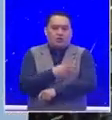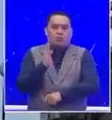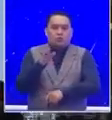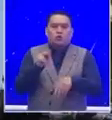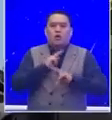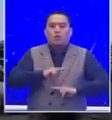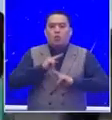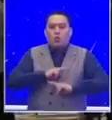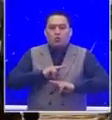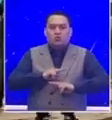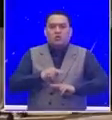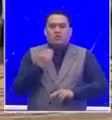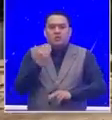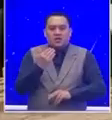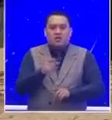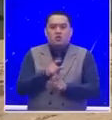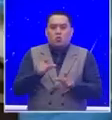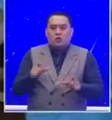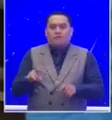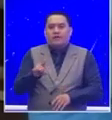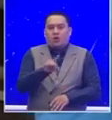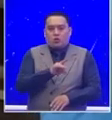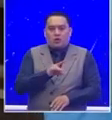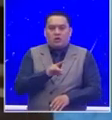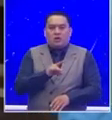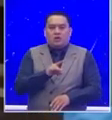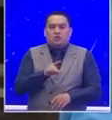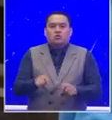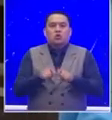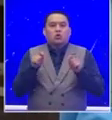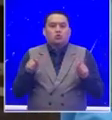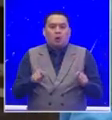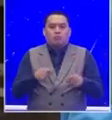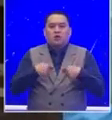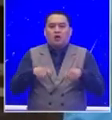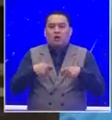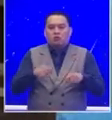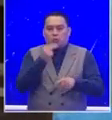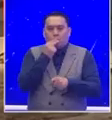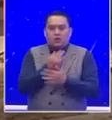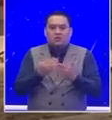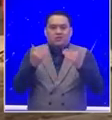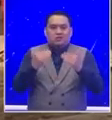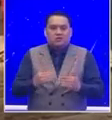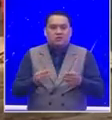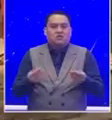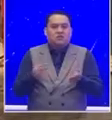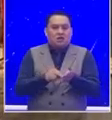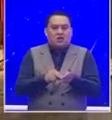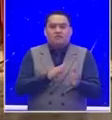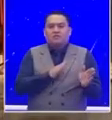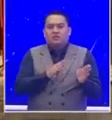будет работать медперсонал именно для жителей этого микрорайона. Организована продажа продуктов питания по низким ценам.